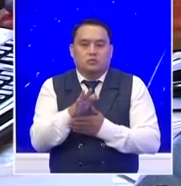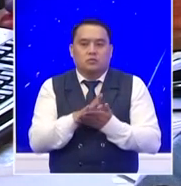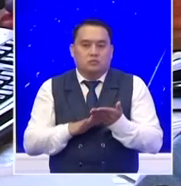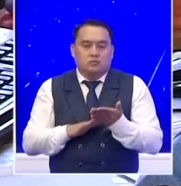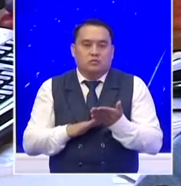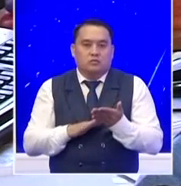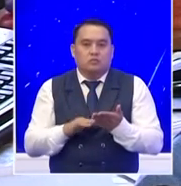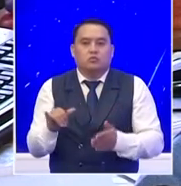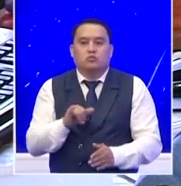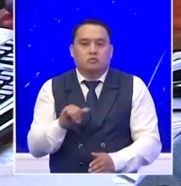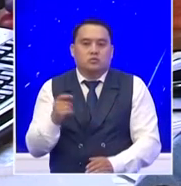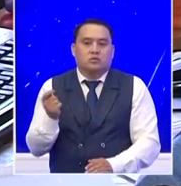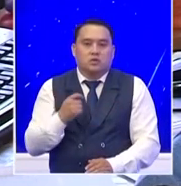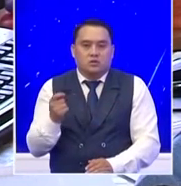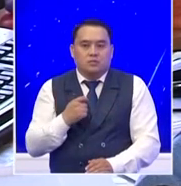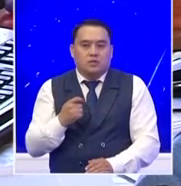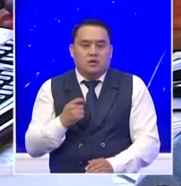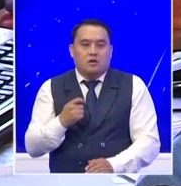сенбі, жексенбі де бізде